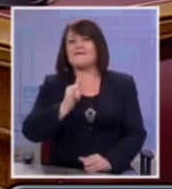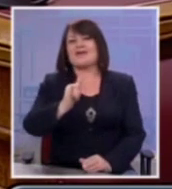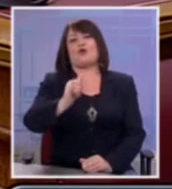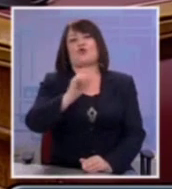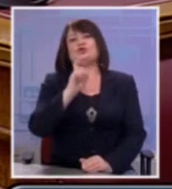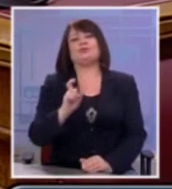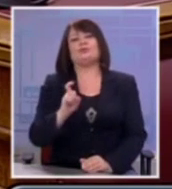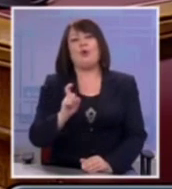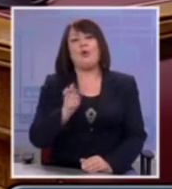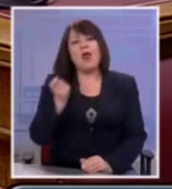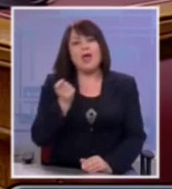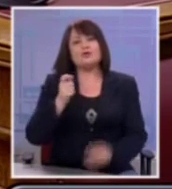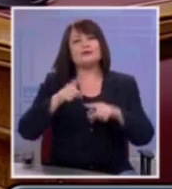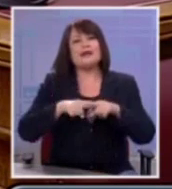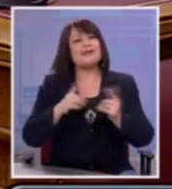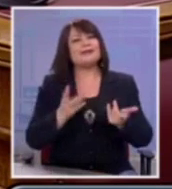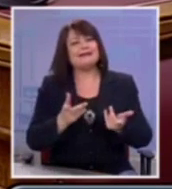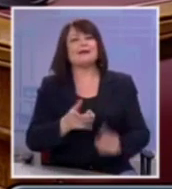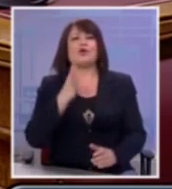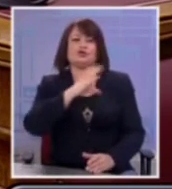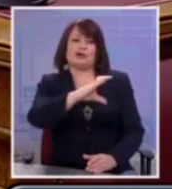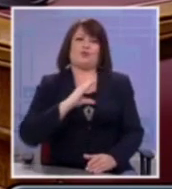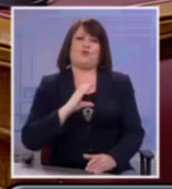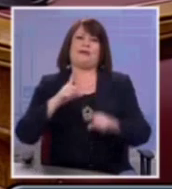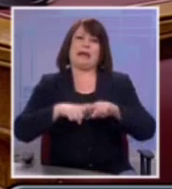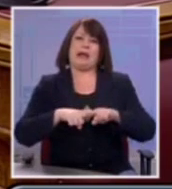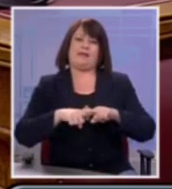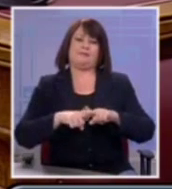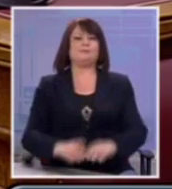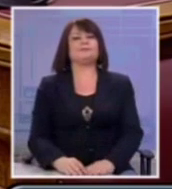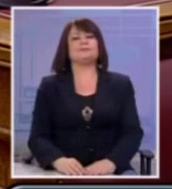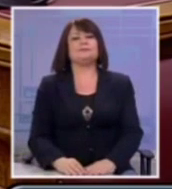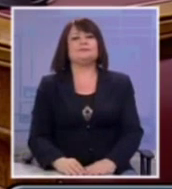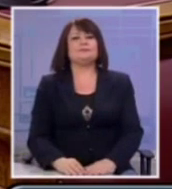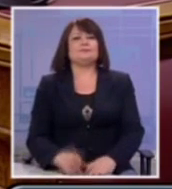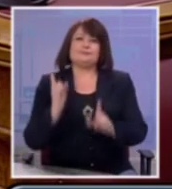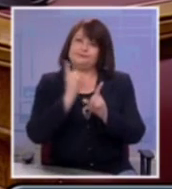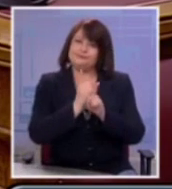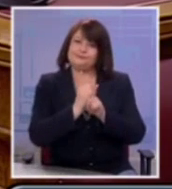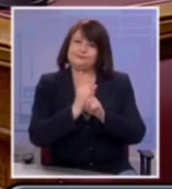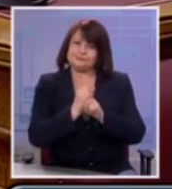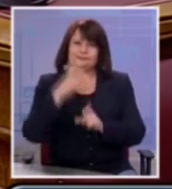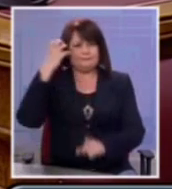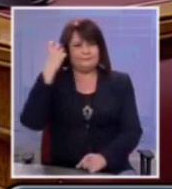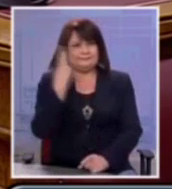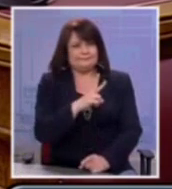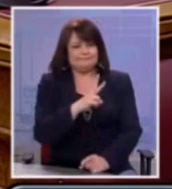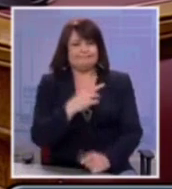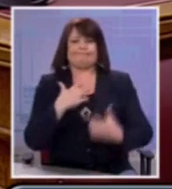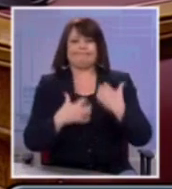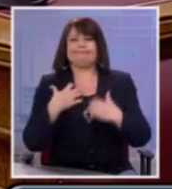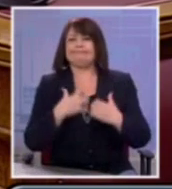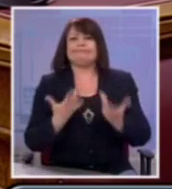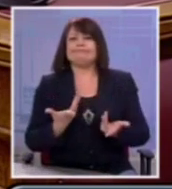χρέους προκειμένου να χρηματοδοτήσει την Ελλάδα. Και αυτό επειδή οι εμπειρογνώμονες του Ταμείου ανησυχούσαν για